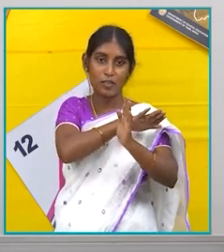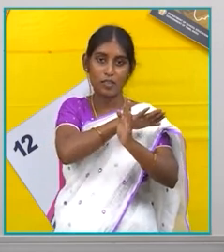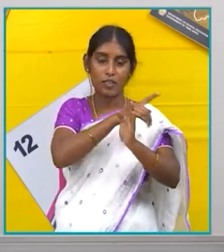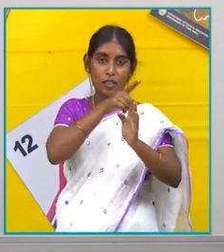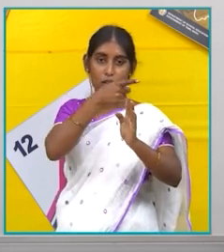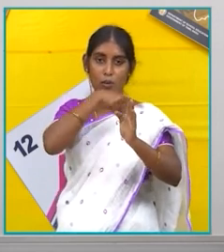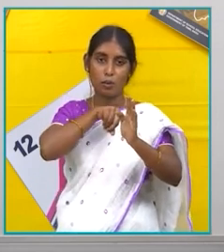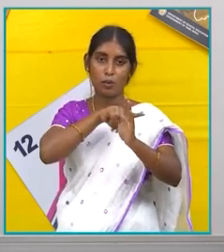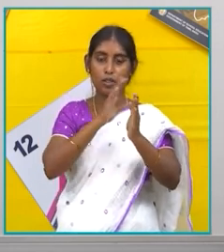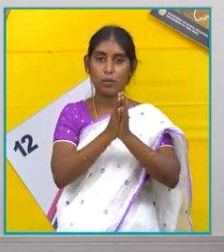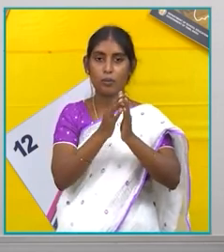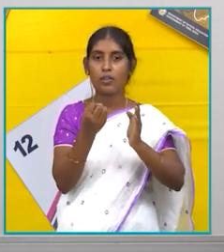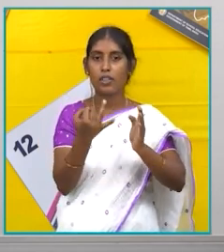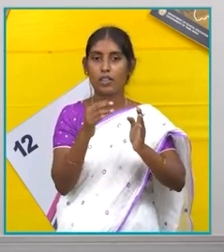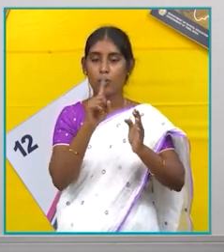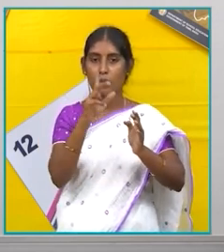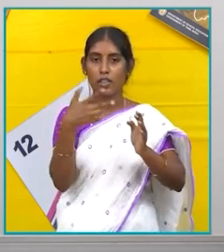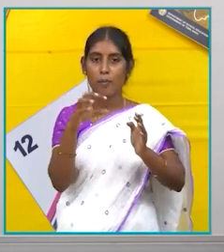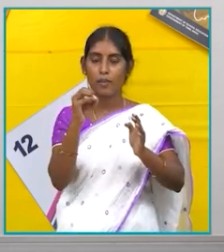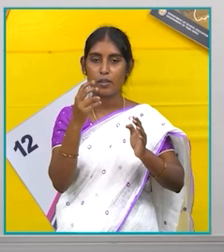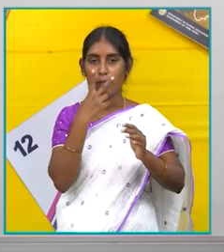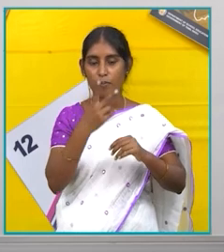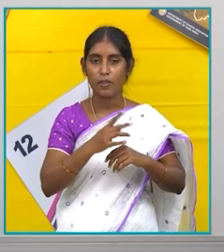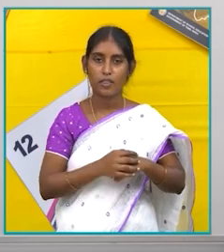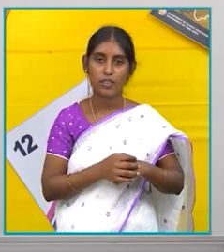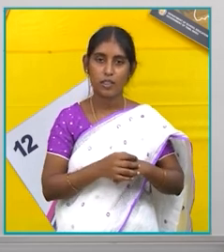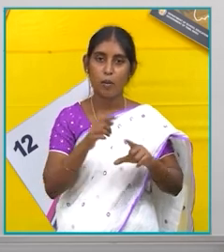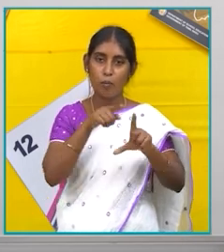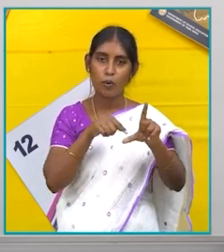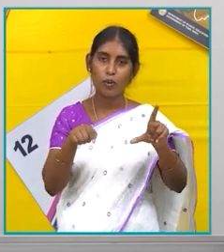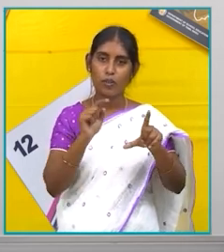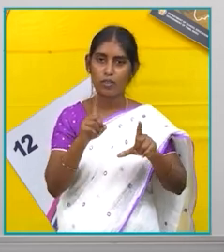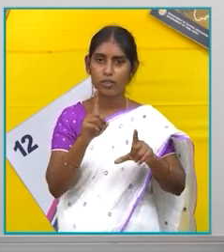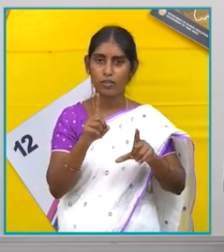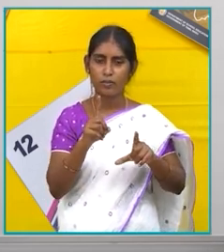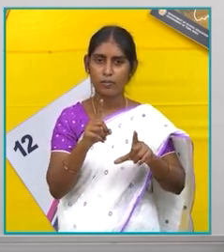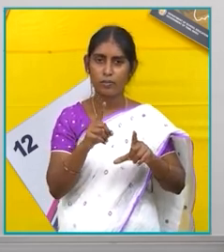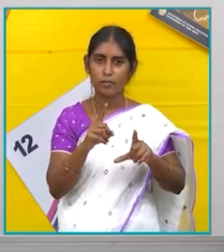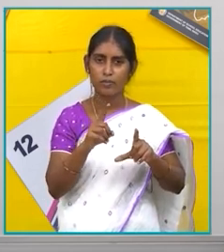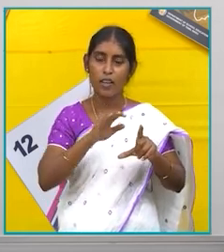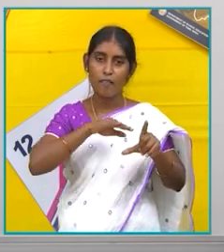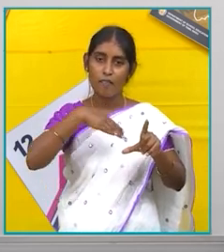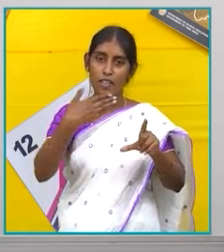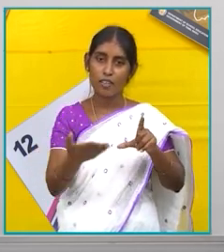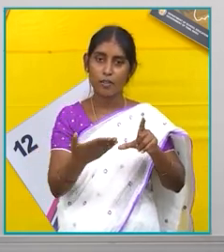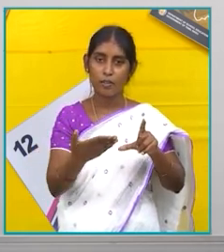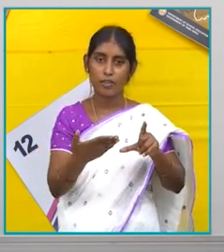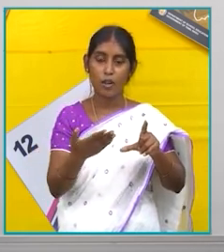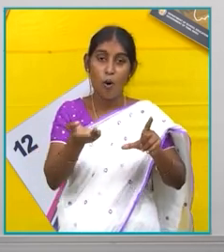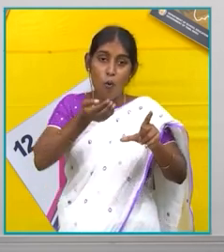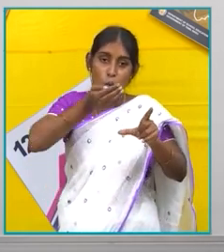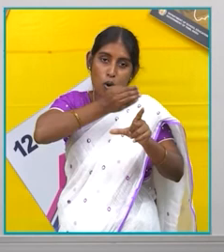கூடுதல் 180 டிகிரி, இதெல்லாம் பார்த்தோம். அடுத்தது முக்கோணத்தோட ஒரு பண்பு என்ன பார்த்தோம், முக்கோணத்தின் வெளிக்கோணமானது